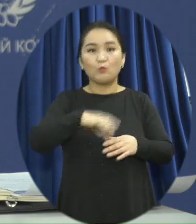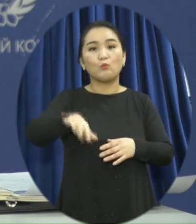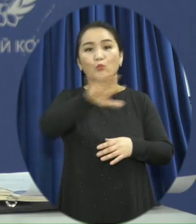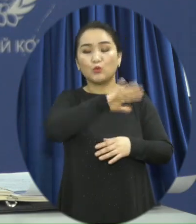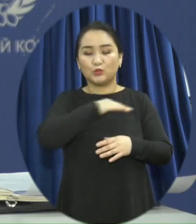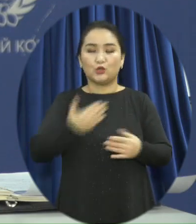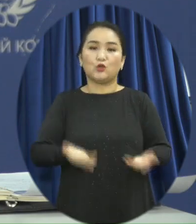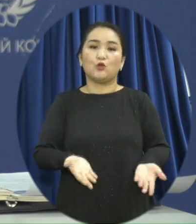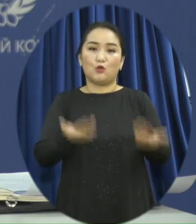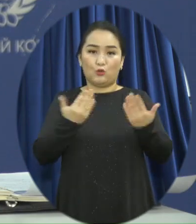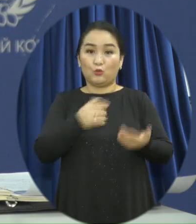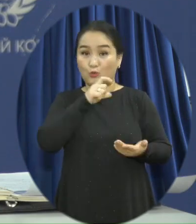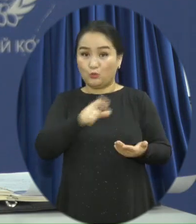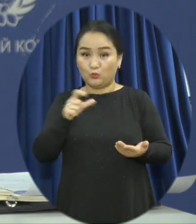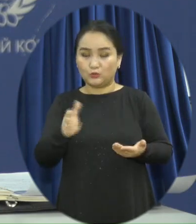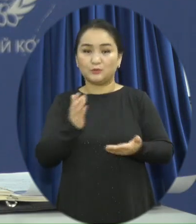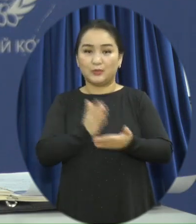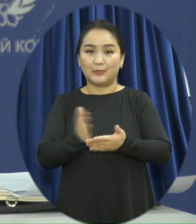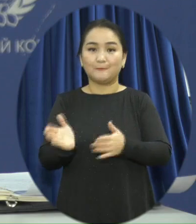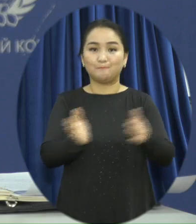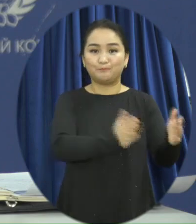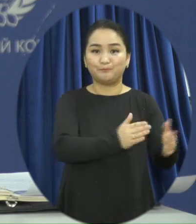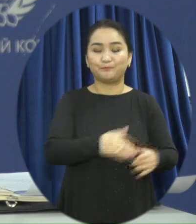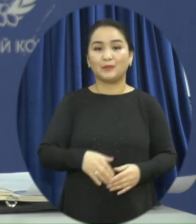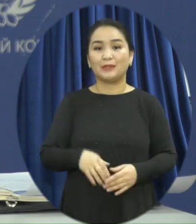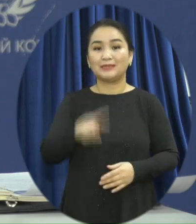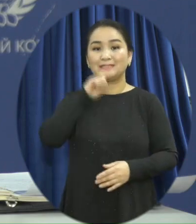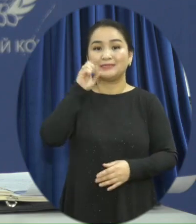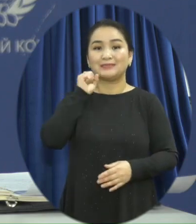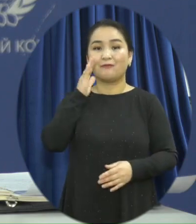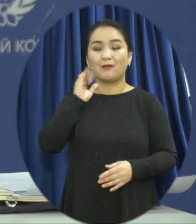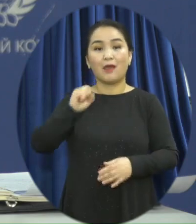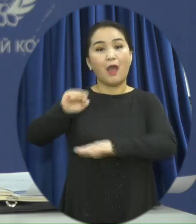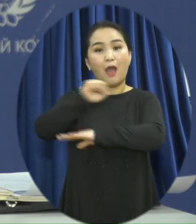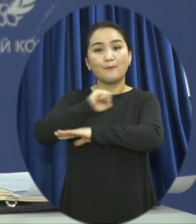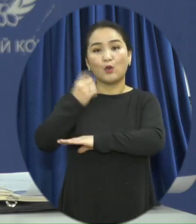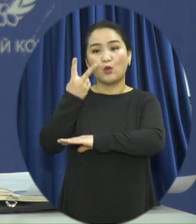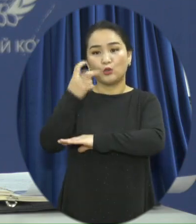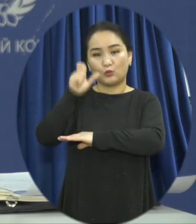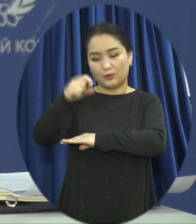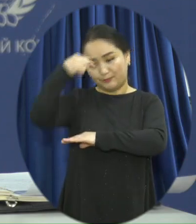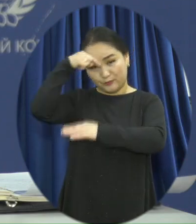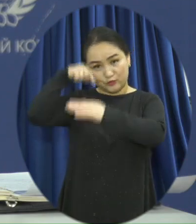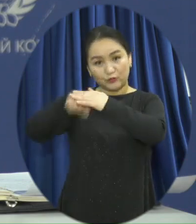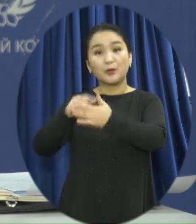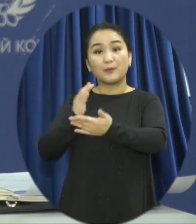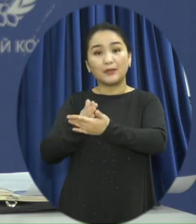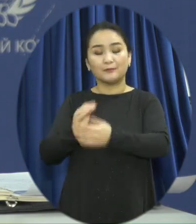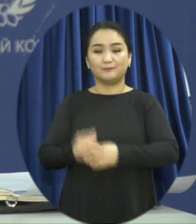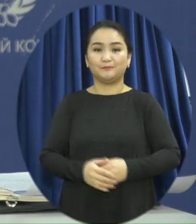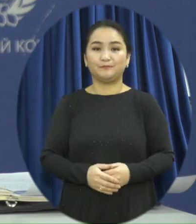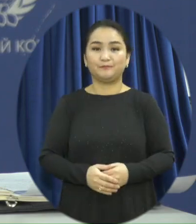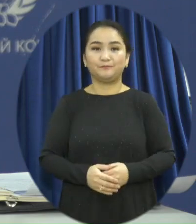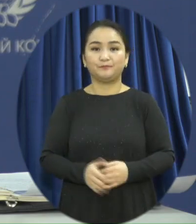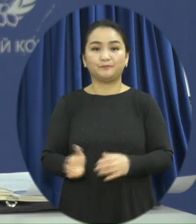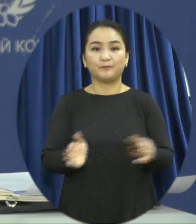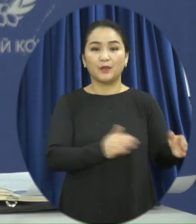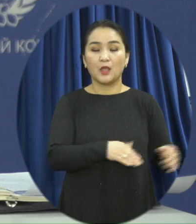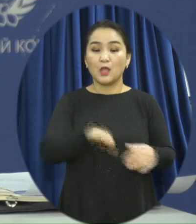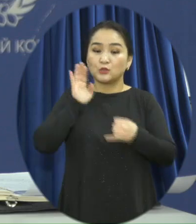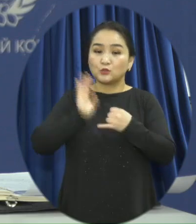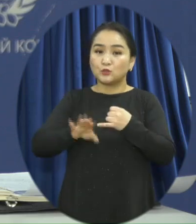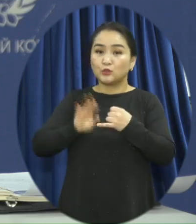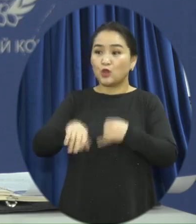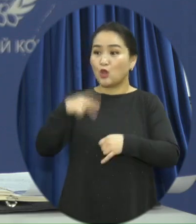энэ бол хөнгөн хэлбэрийн өвчтнүүд байна. За Завхан аймагт 2 хүн эмчилэгдэж байна. За сүүлийн